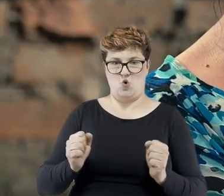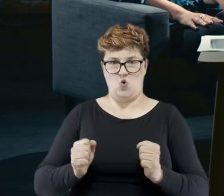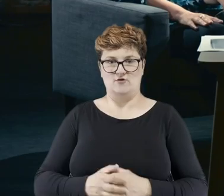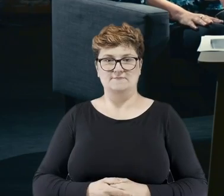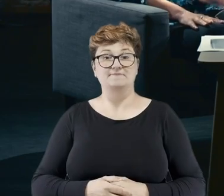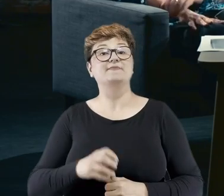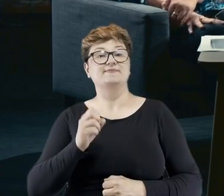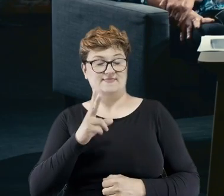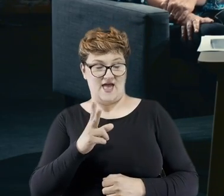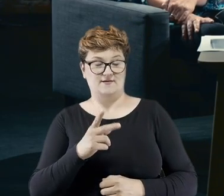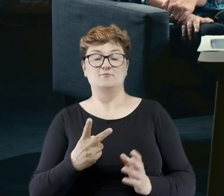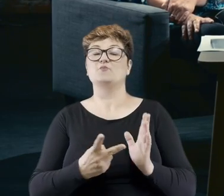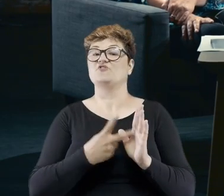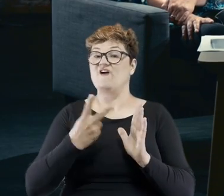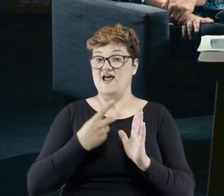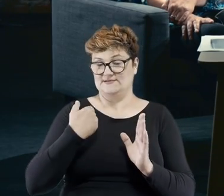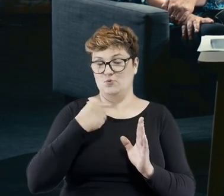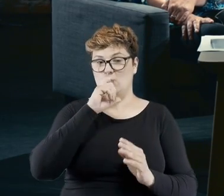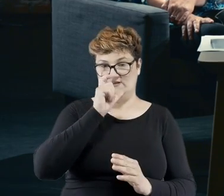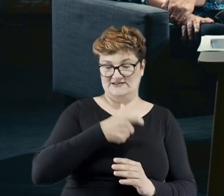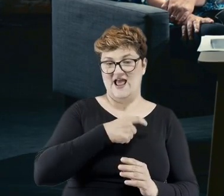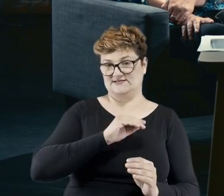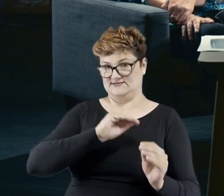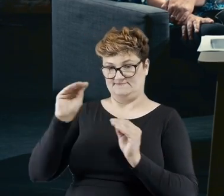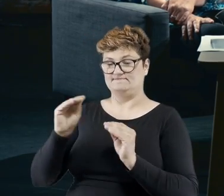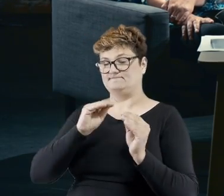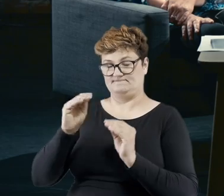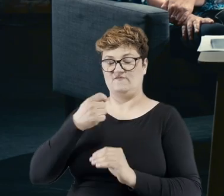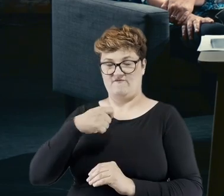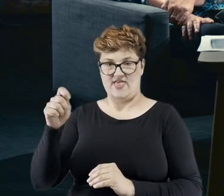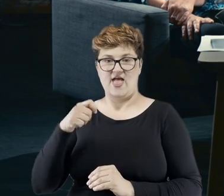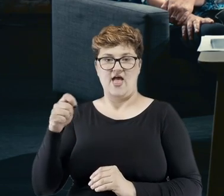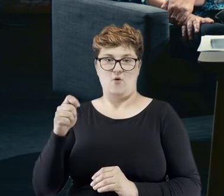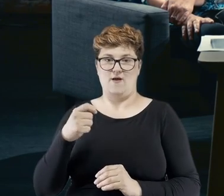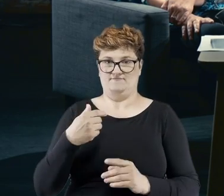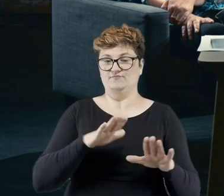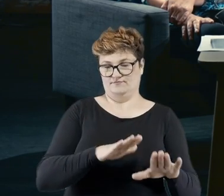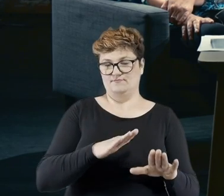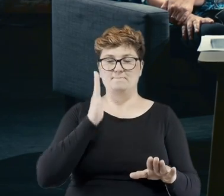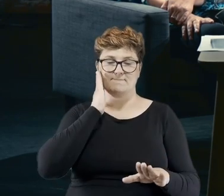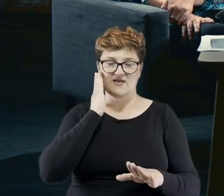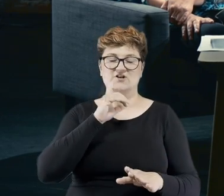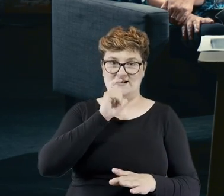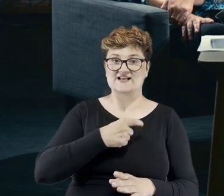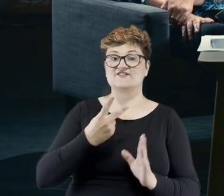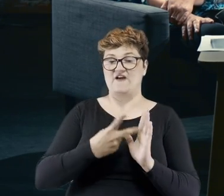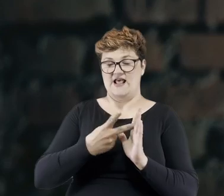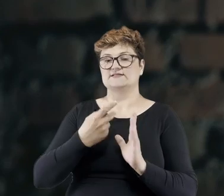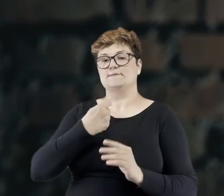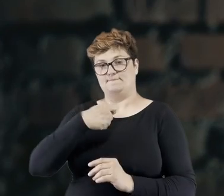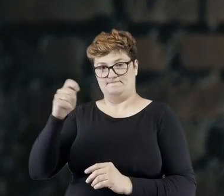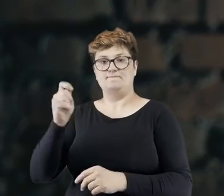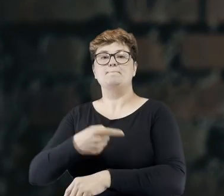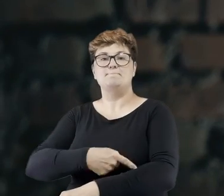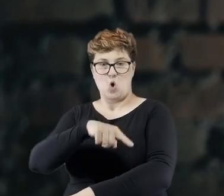Tak, bo dwa razy opuściła Gdańsk już w latach, w czasie pobytu w Gdańsku. To znaczy